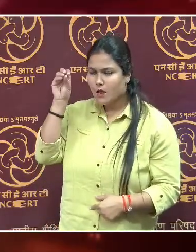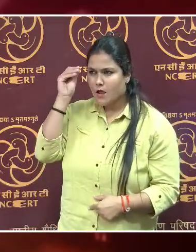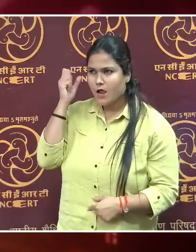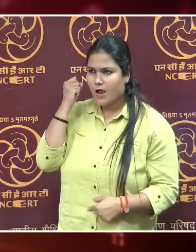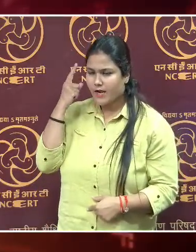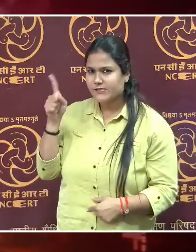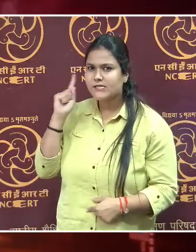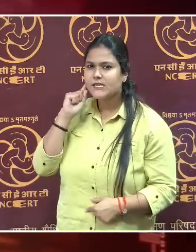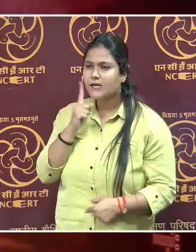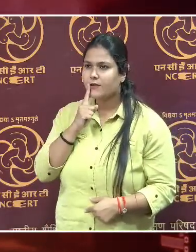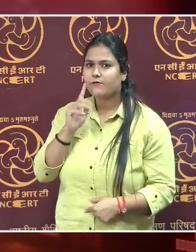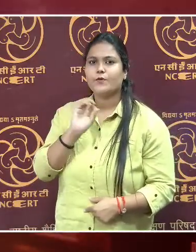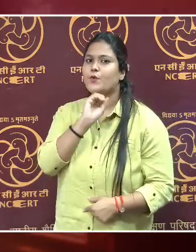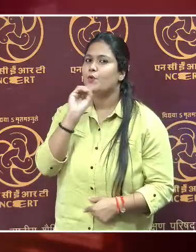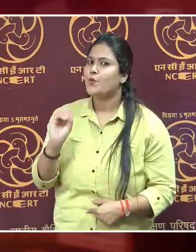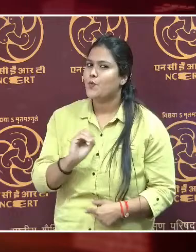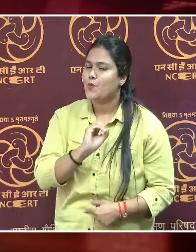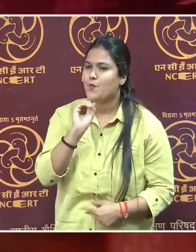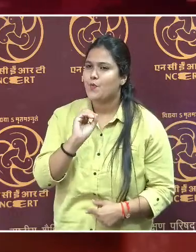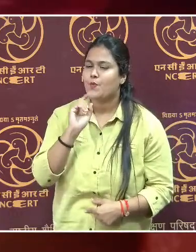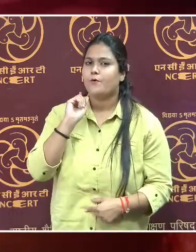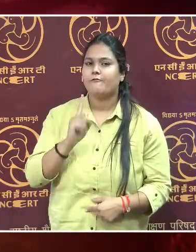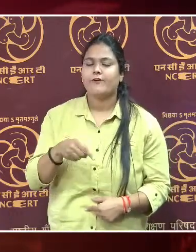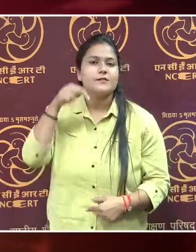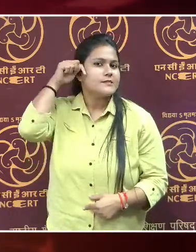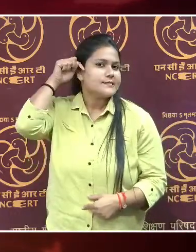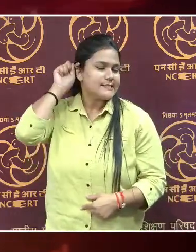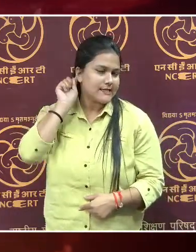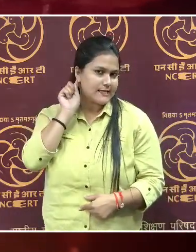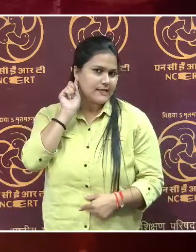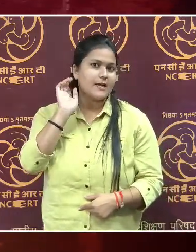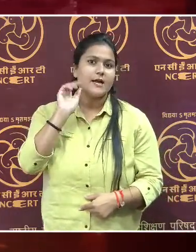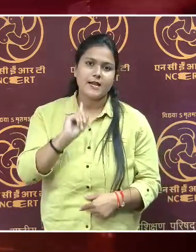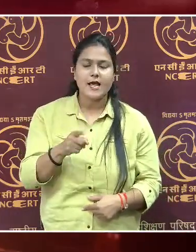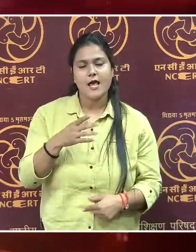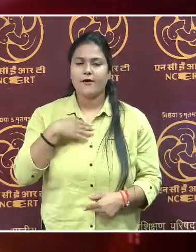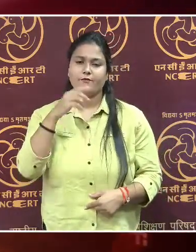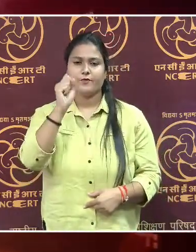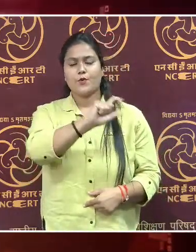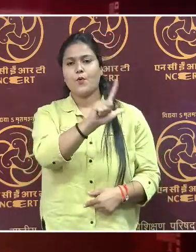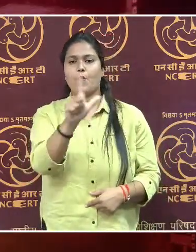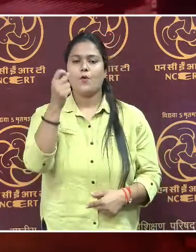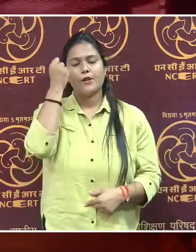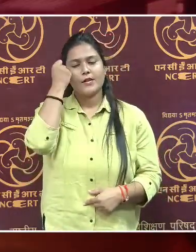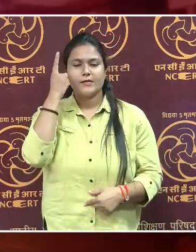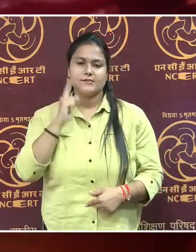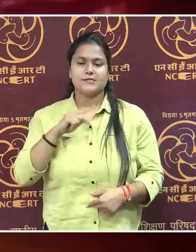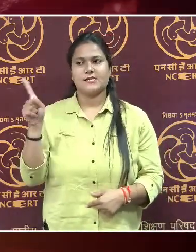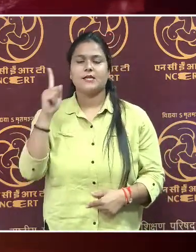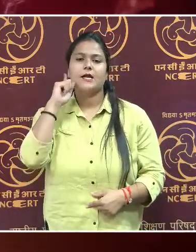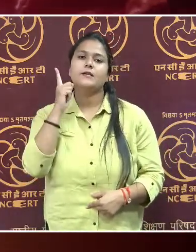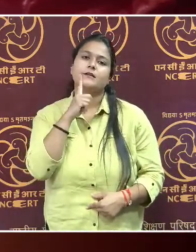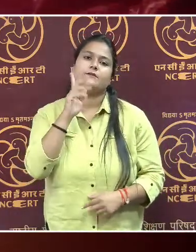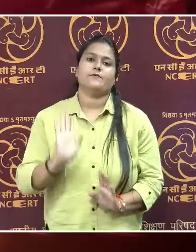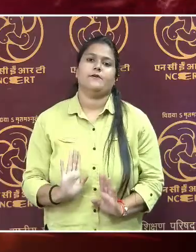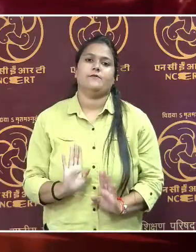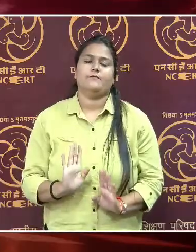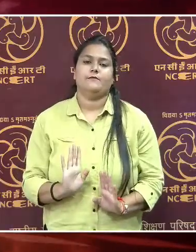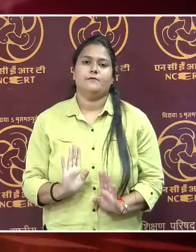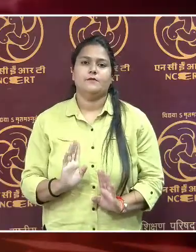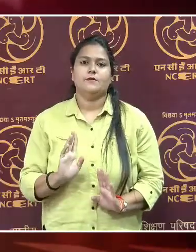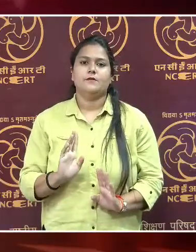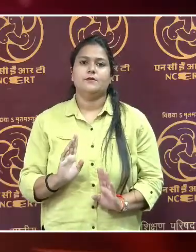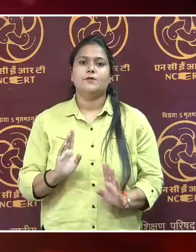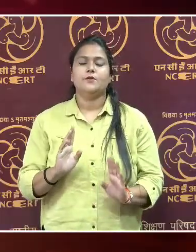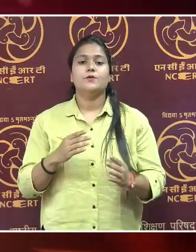हियरिंग एड अपनी लगा रखी हो। अगर हियरिंग एड नहीं लगाई है तो आपके सामने कोई व्यक्ति खड़ा